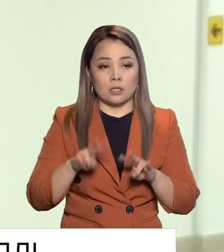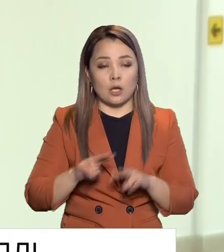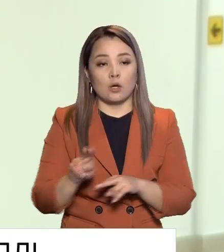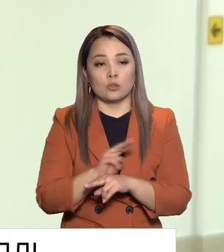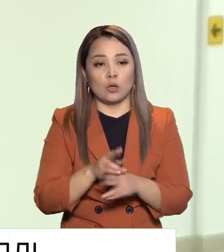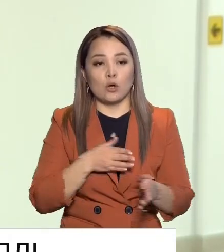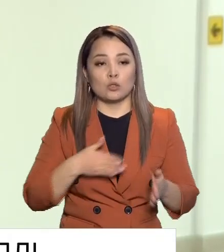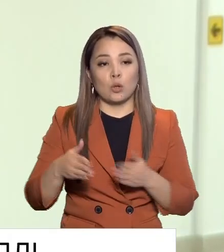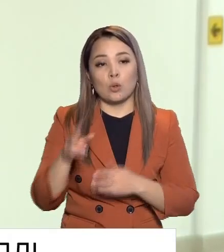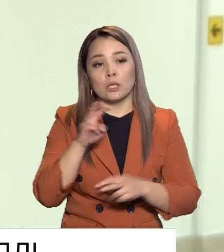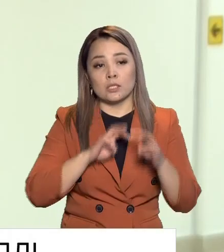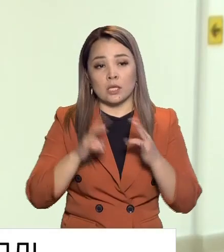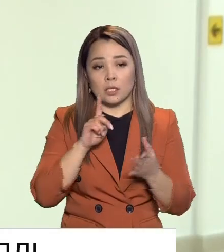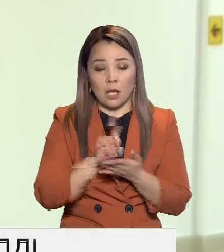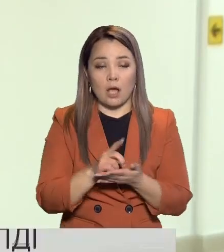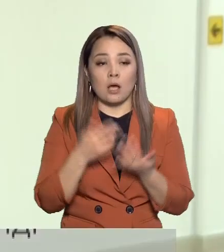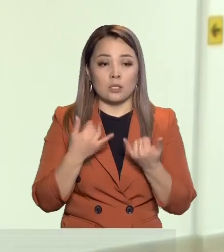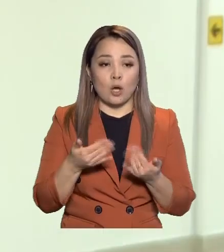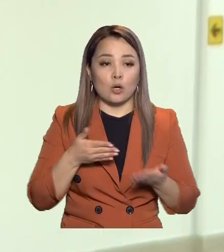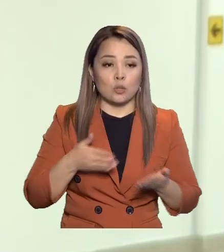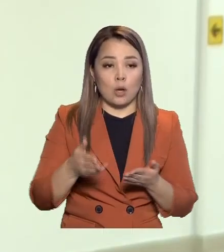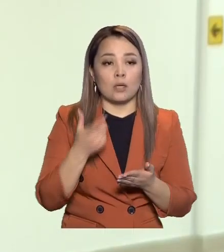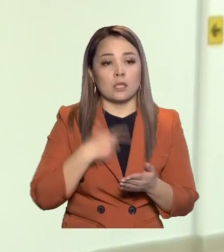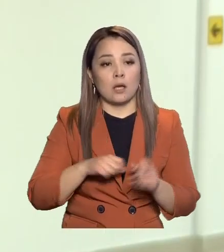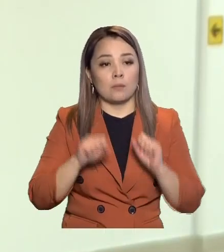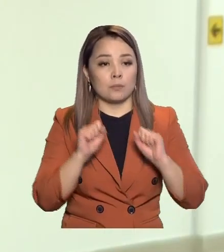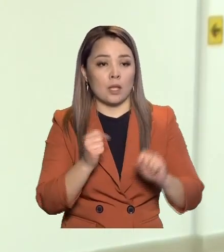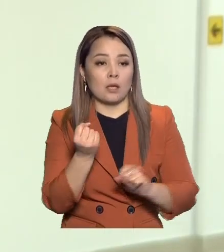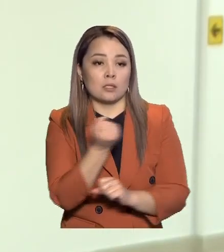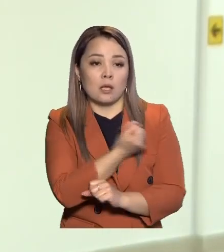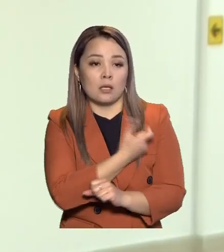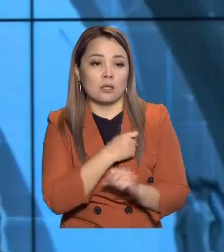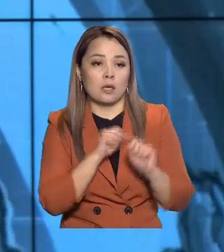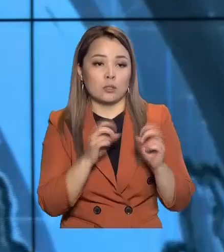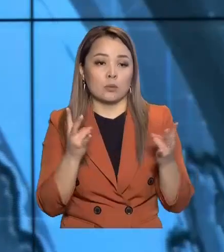ауырмайтын жол ізде деп, сол жолдың бірі осы вакцина деп білемін.